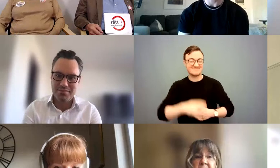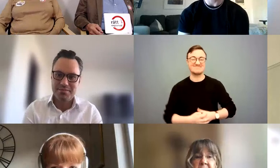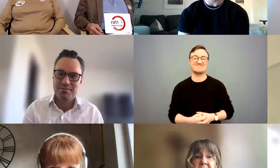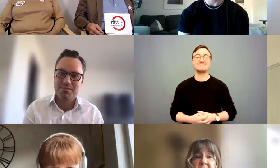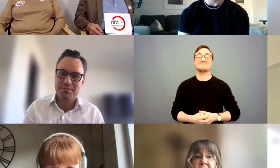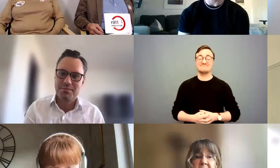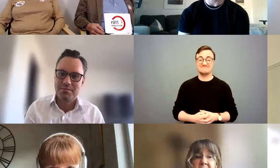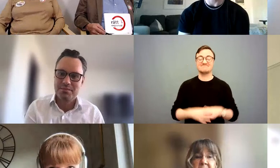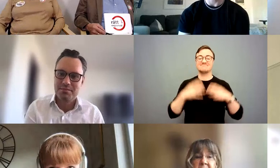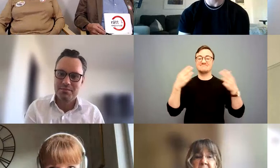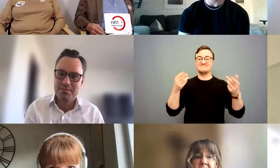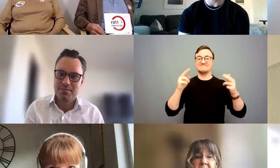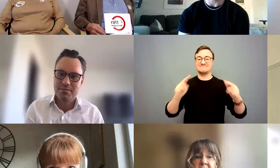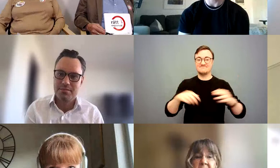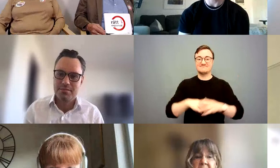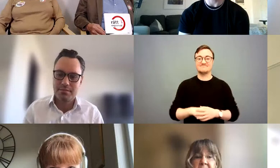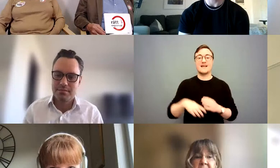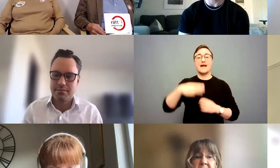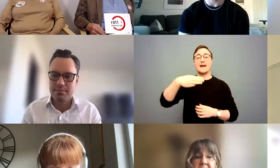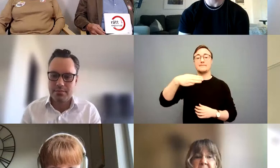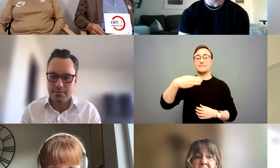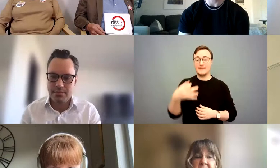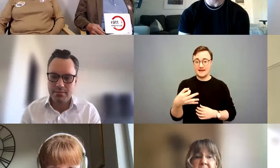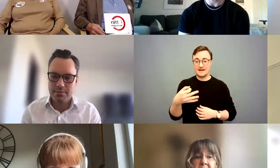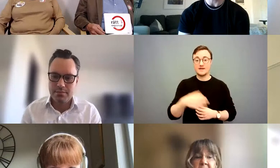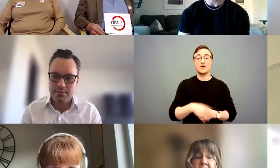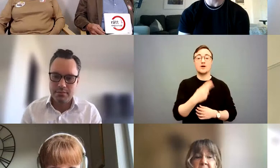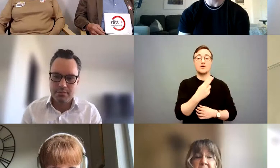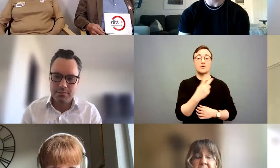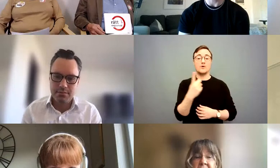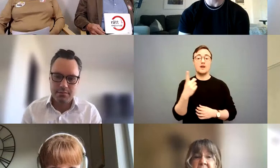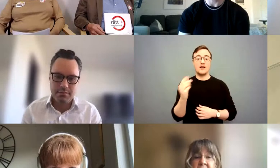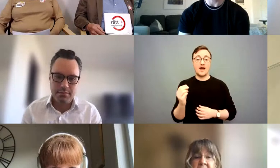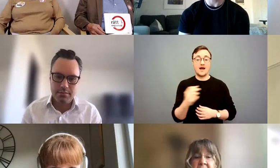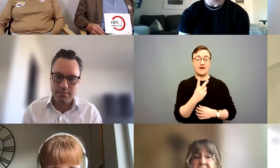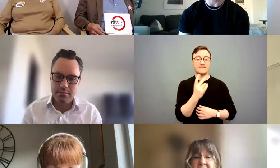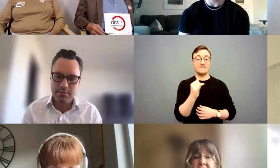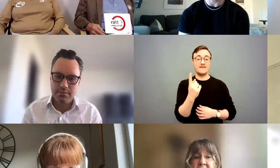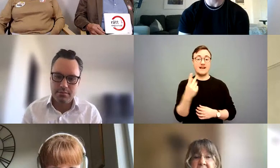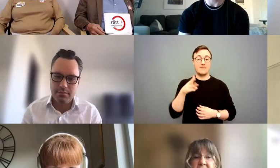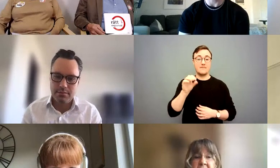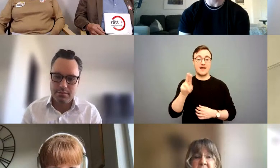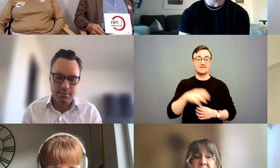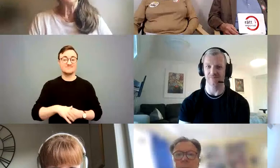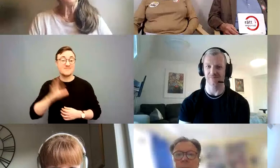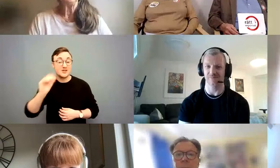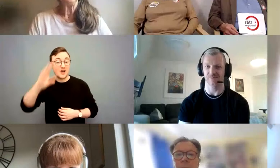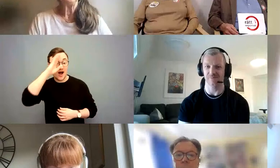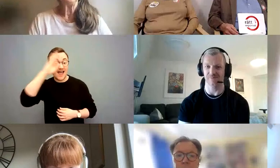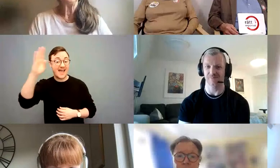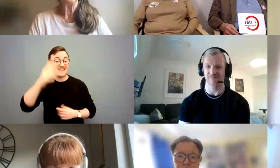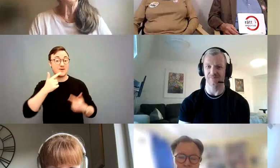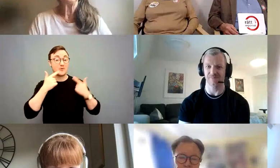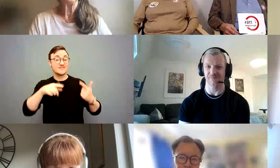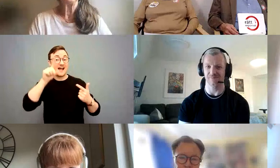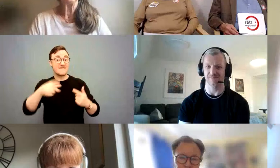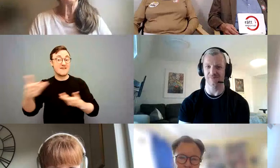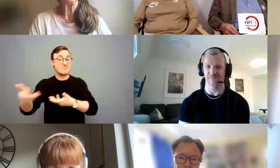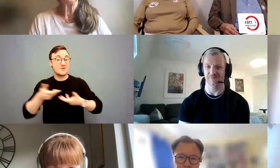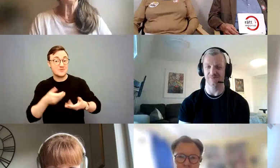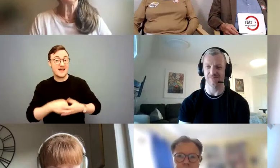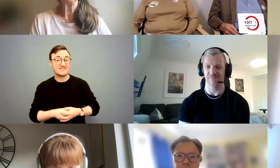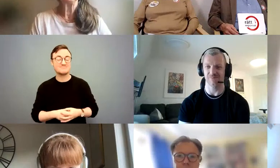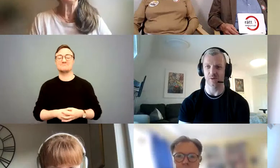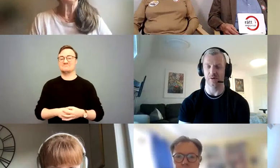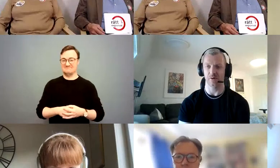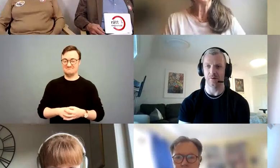Bra. Och Miljöpartiet så har vi Ulla Wihlman. Ja, hej och tack för inbjudan.